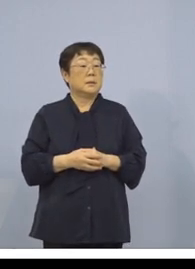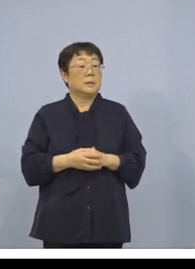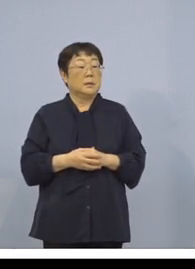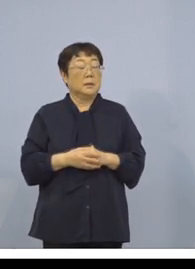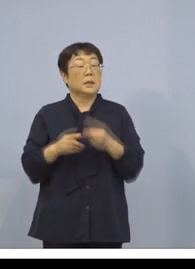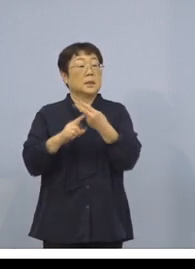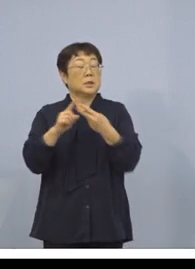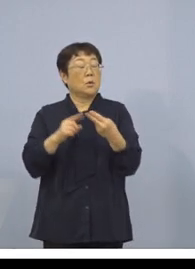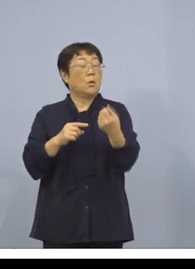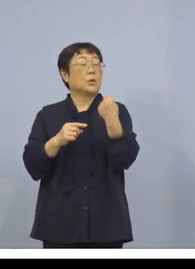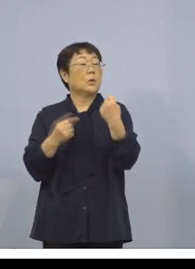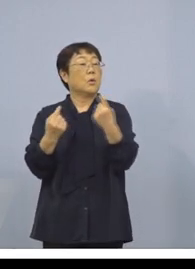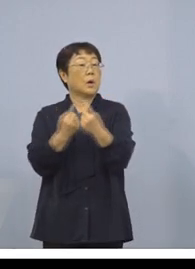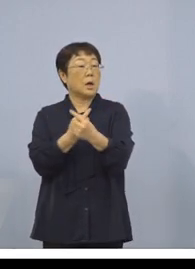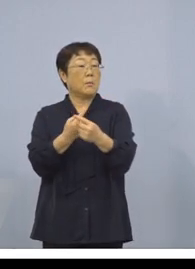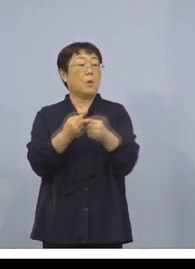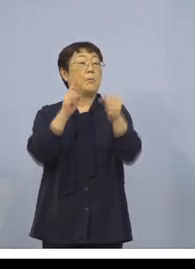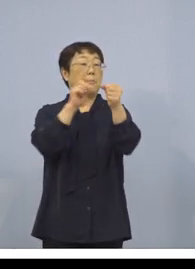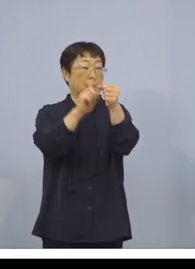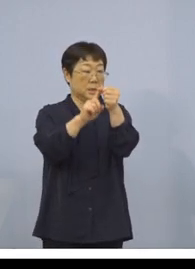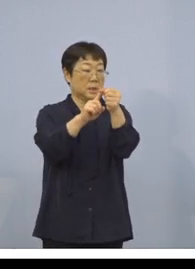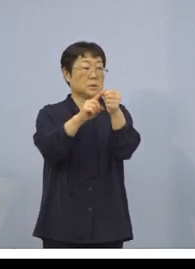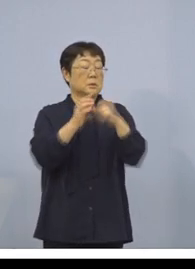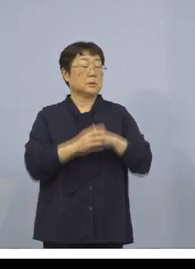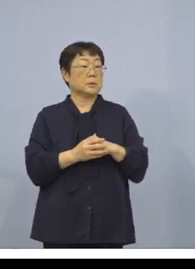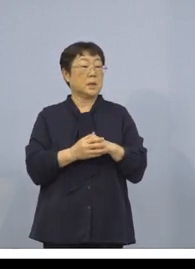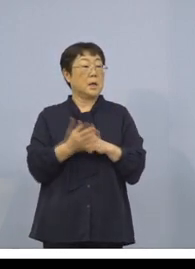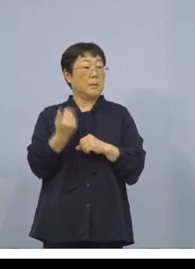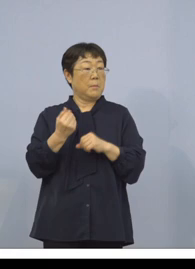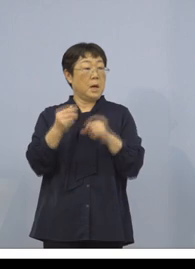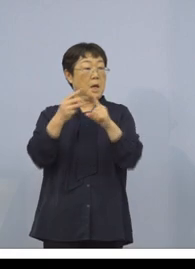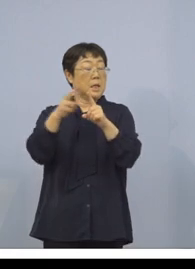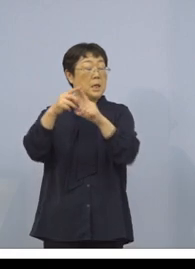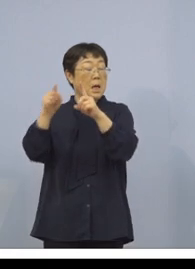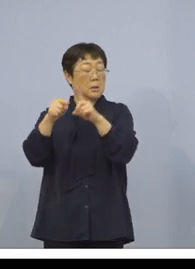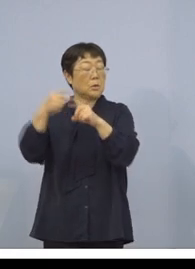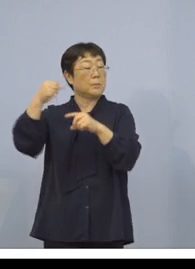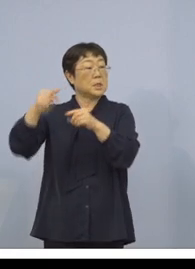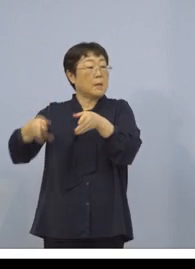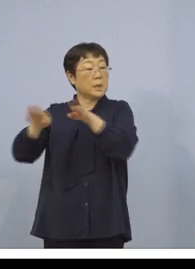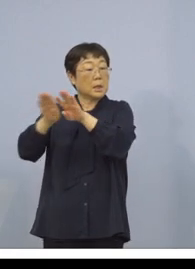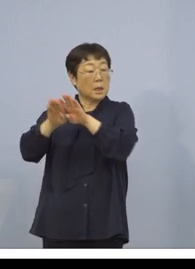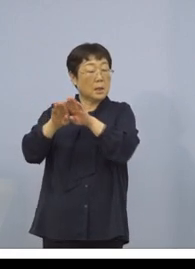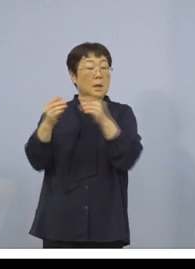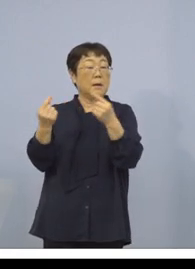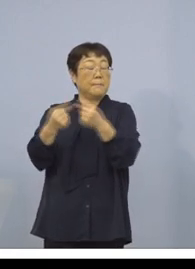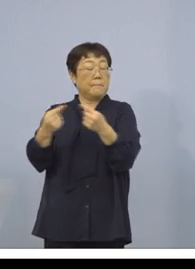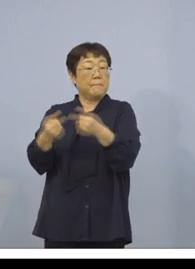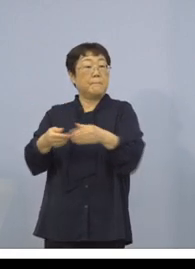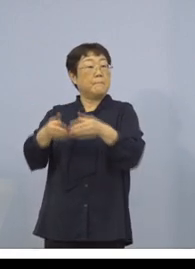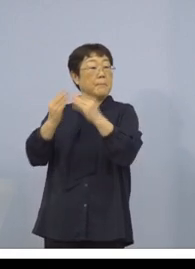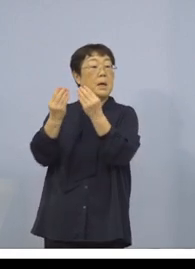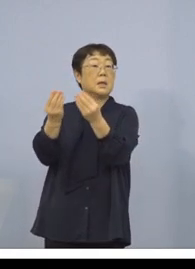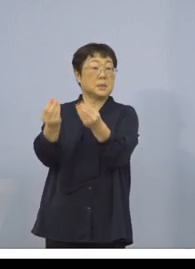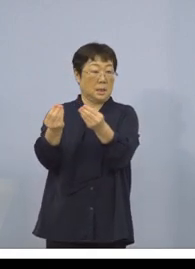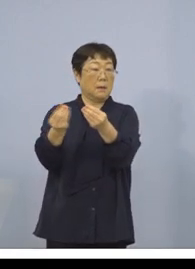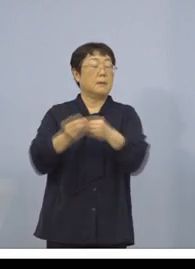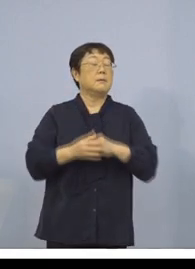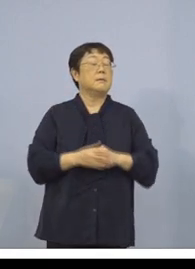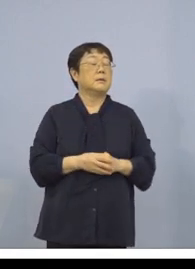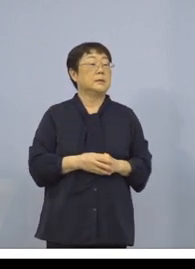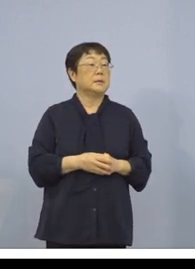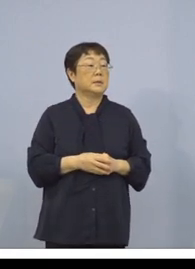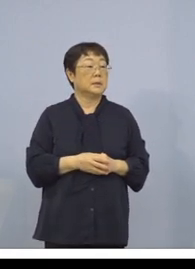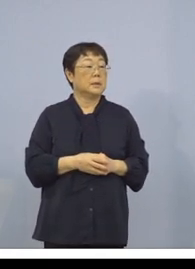機能強化、こういったものを図ります。先般 ER と南館のですね、開設をさせていただきましたけれどもです